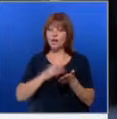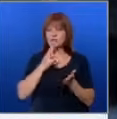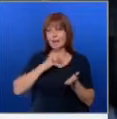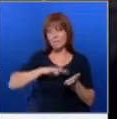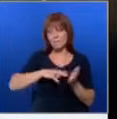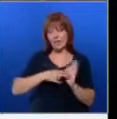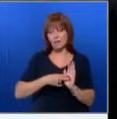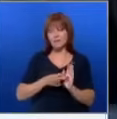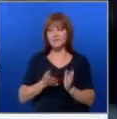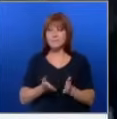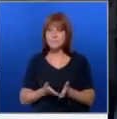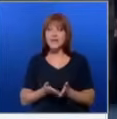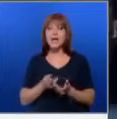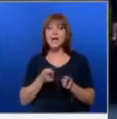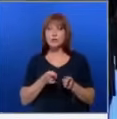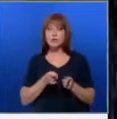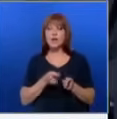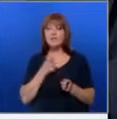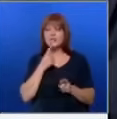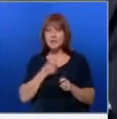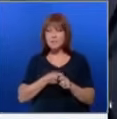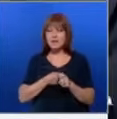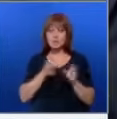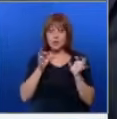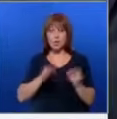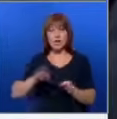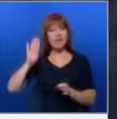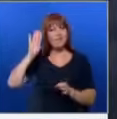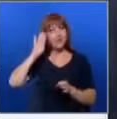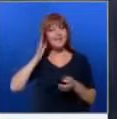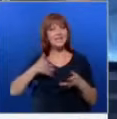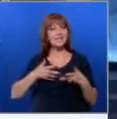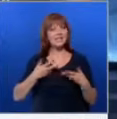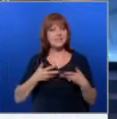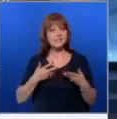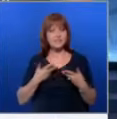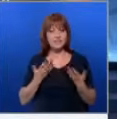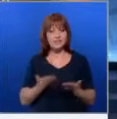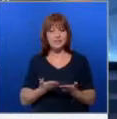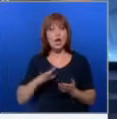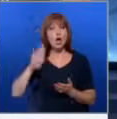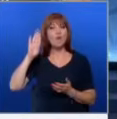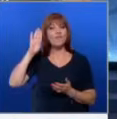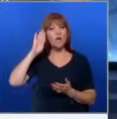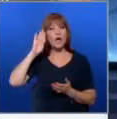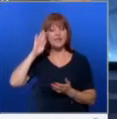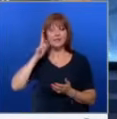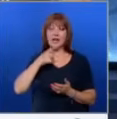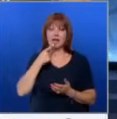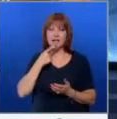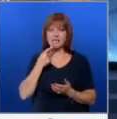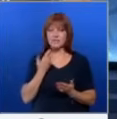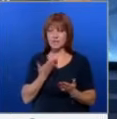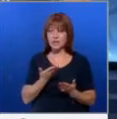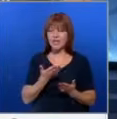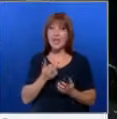над 3 десетилетия. И от тогава се изработват конкретни военни изисквания за реализирането им. Военни източници съобщават пред